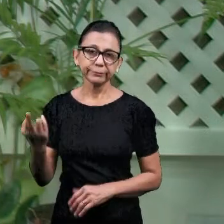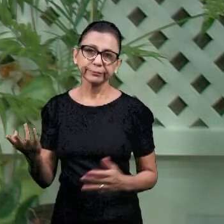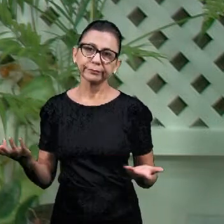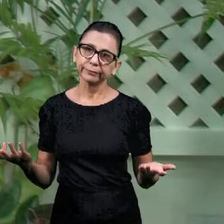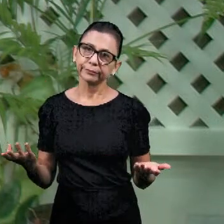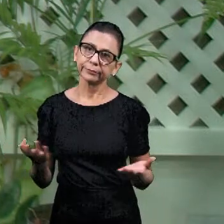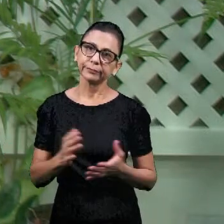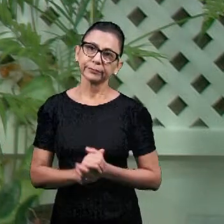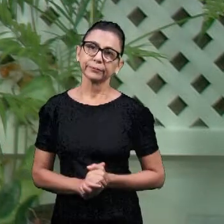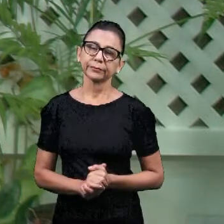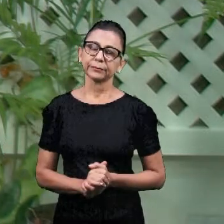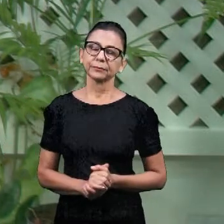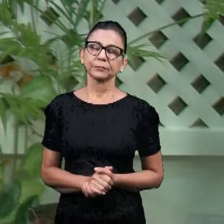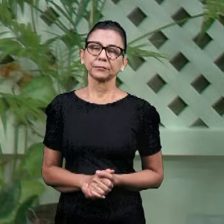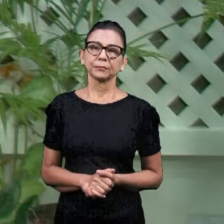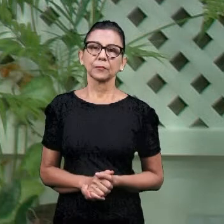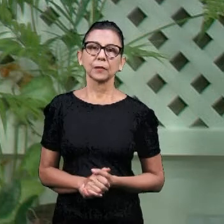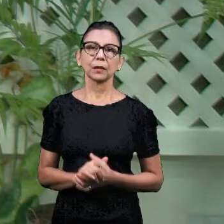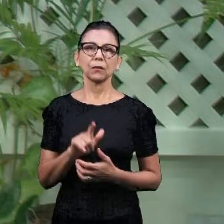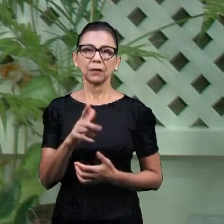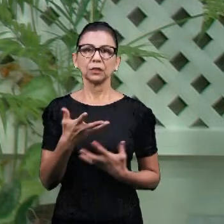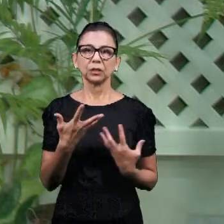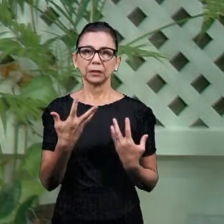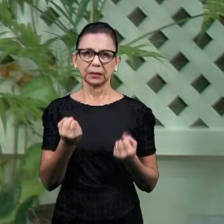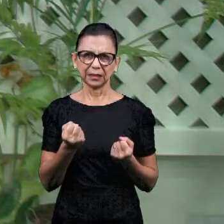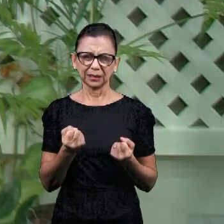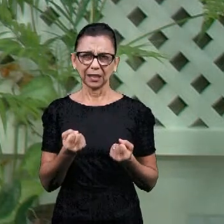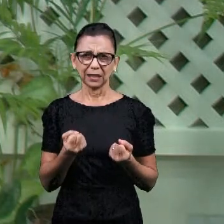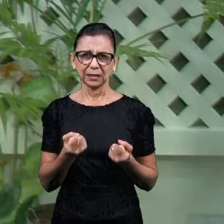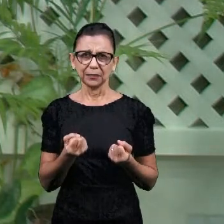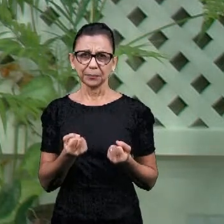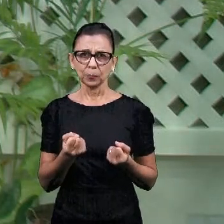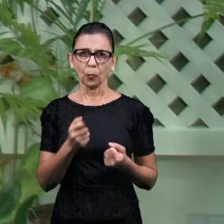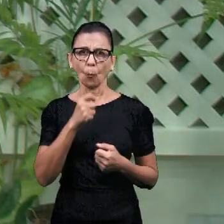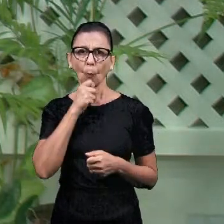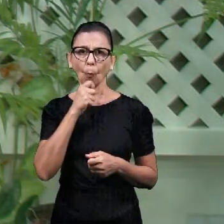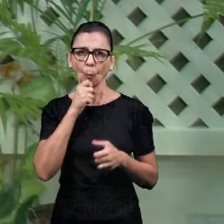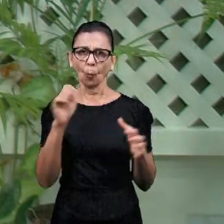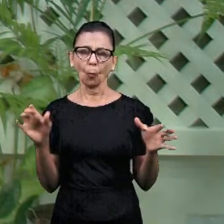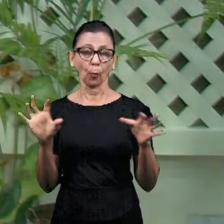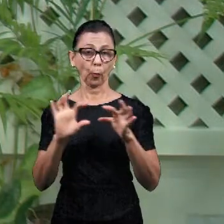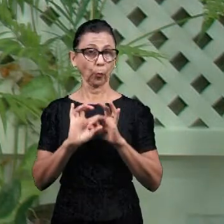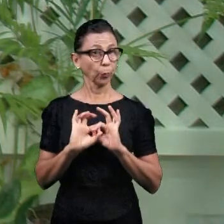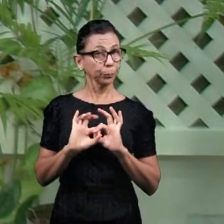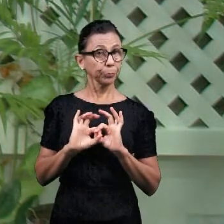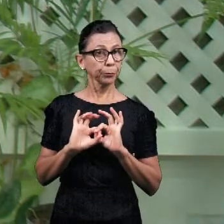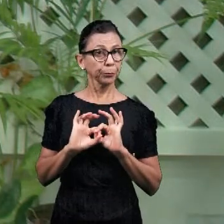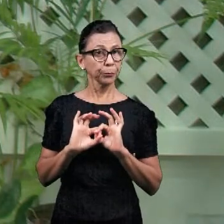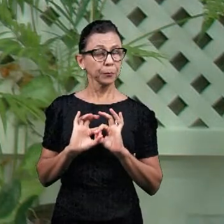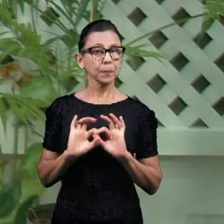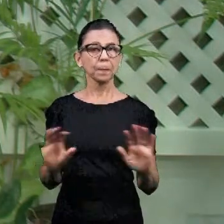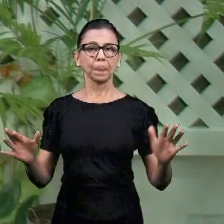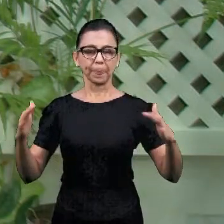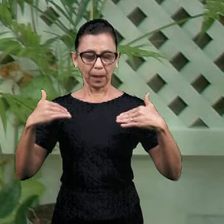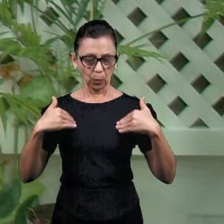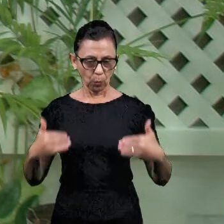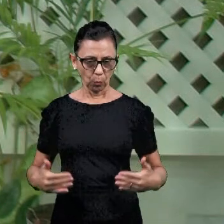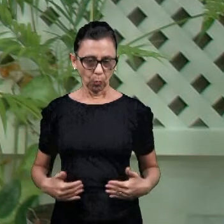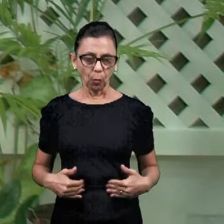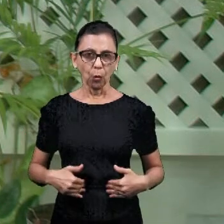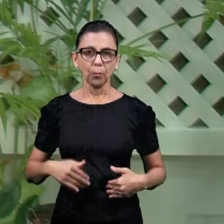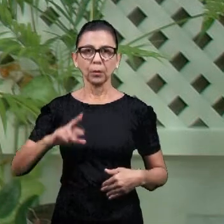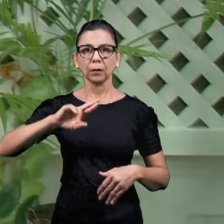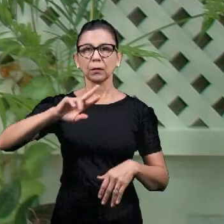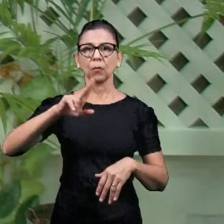communion. Le corps n'est pas comme ça, ce n'est pas la chair. Le corps, c'est une union dans